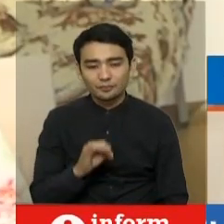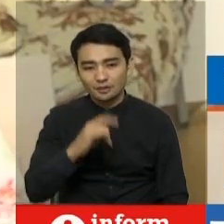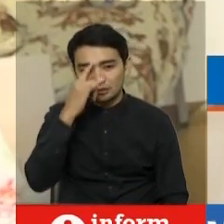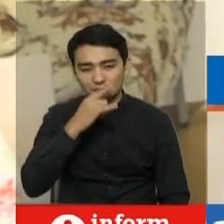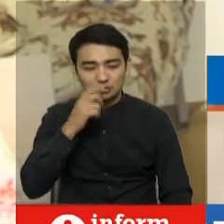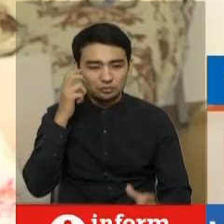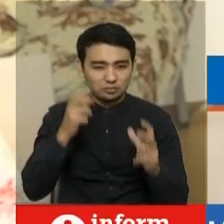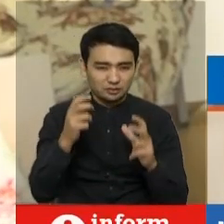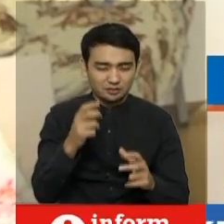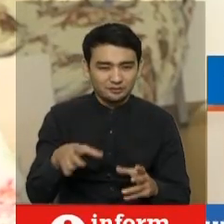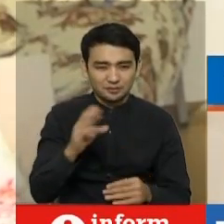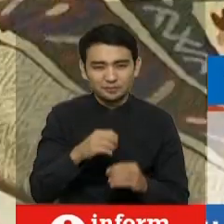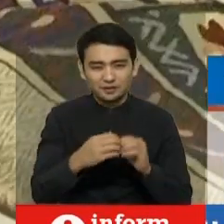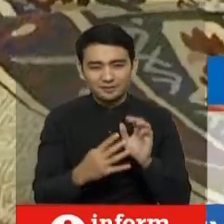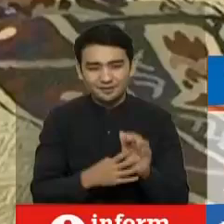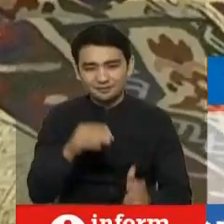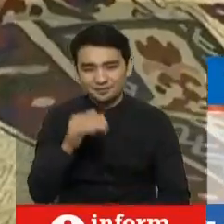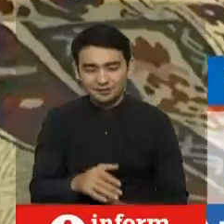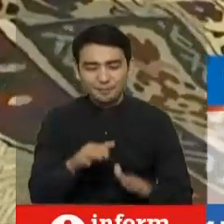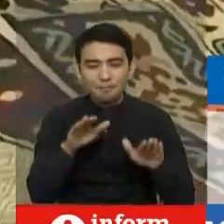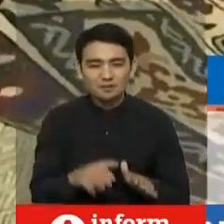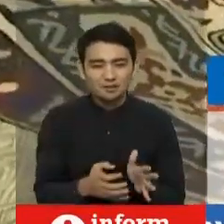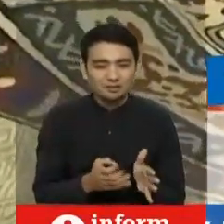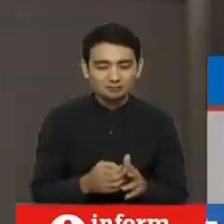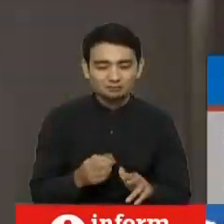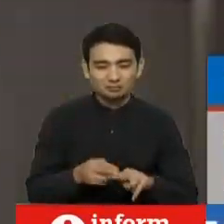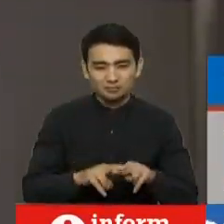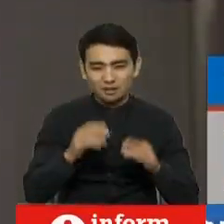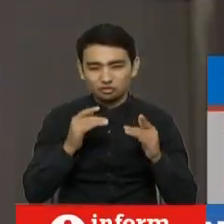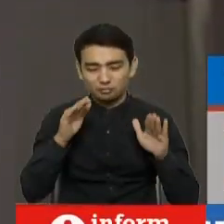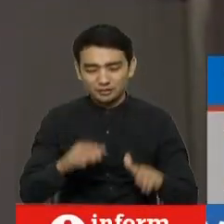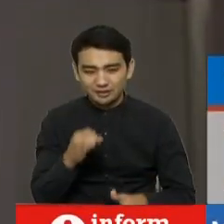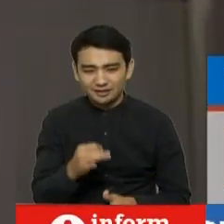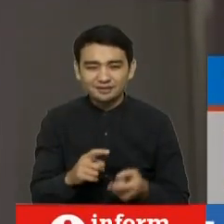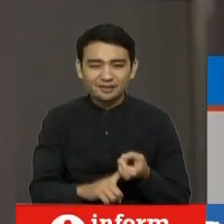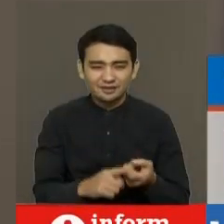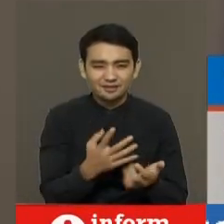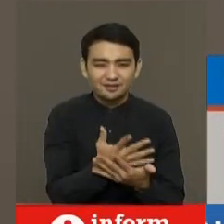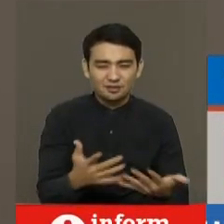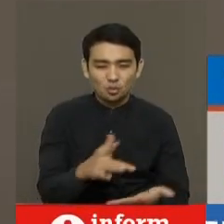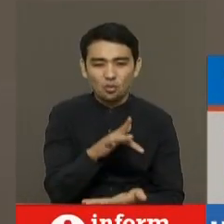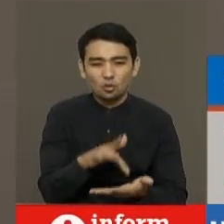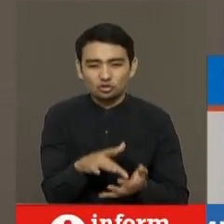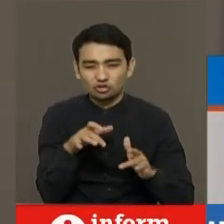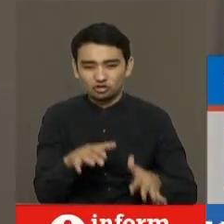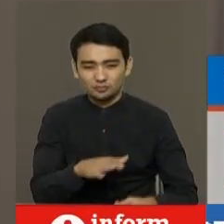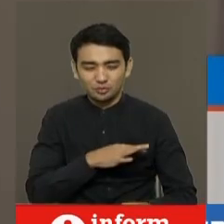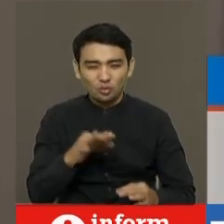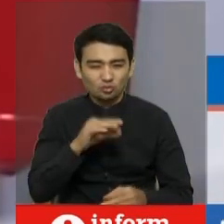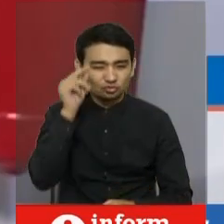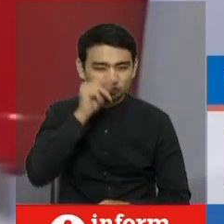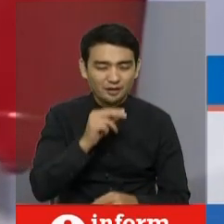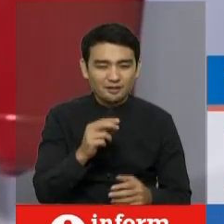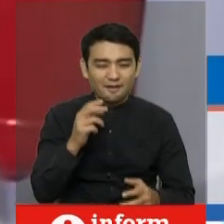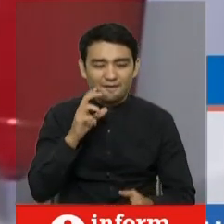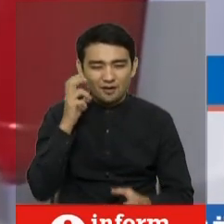студентам не хватает около 19 тысяч койко-мест в общежитиях. В связи с этим в некоторых городах и приняли решение размещать учащихся